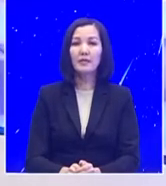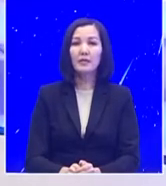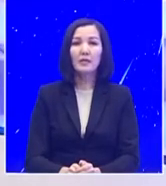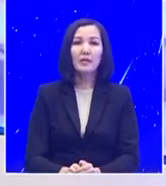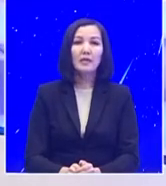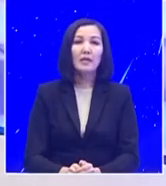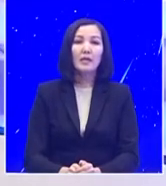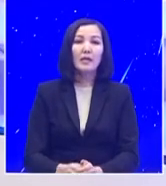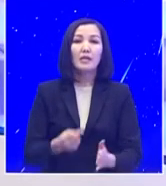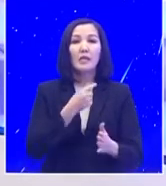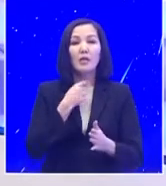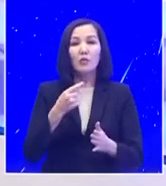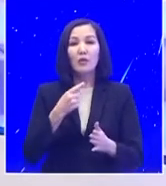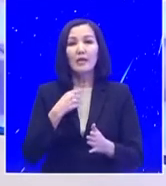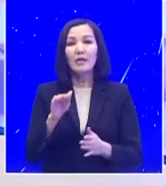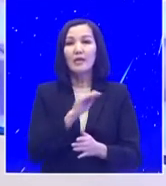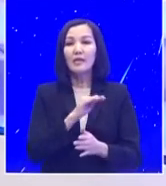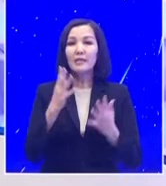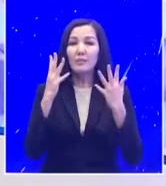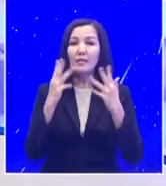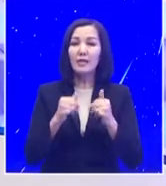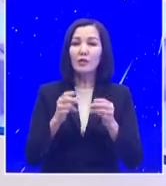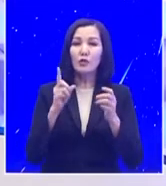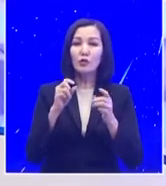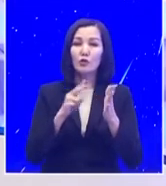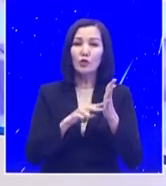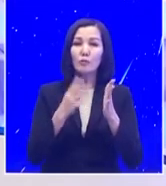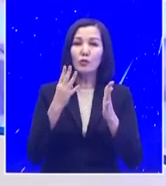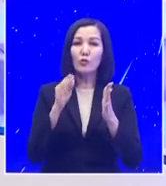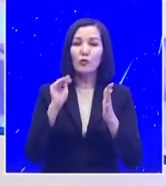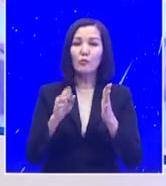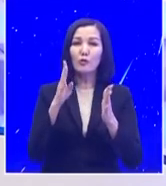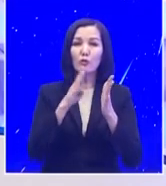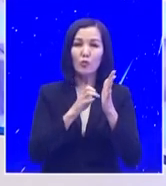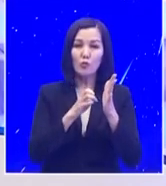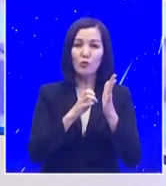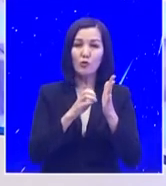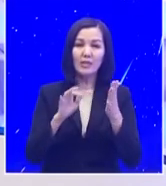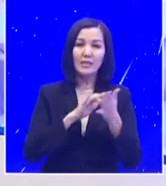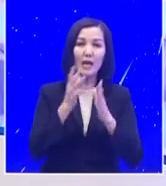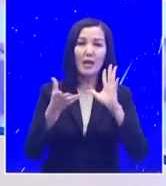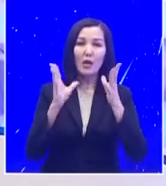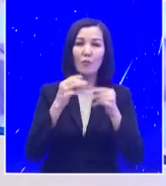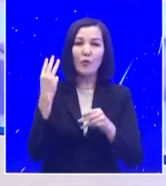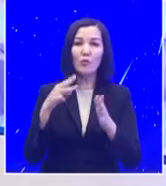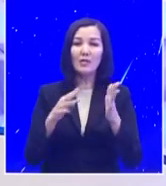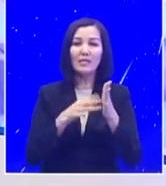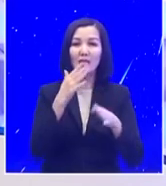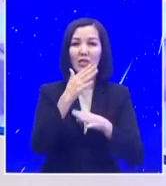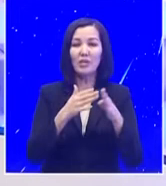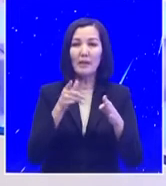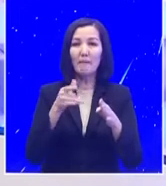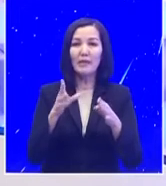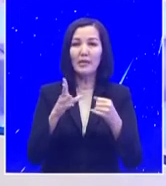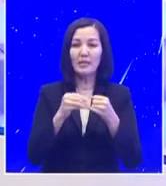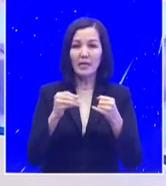Санада жаңғырта кетерлік сандар. Талдықорғандықтардың ресми саны 174900, ал қала аумағы